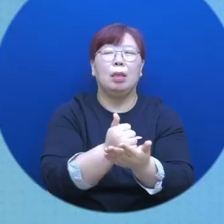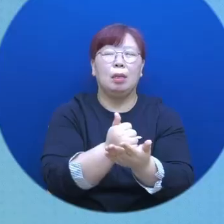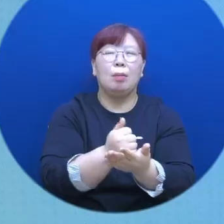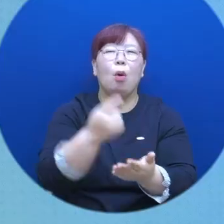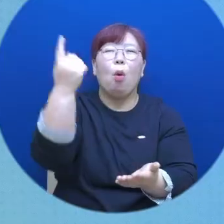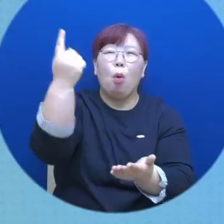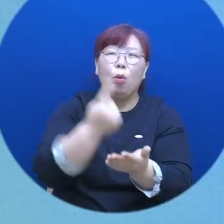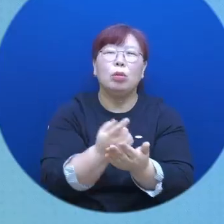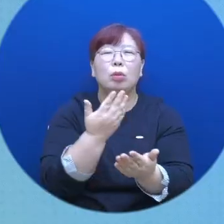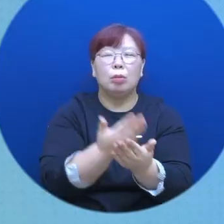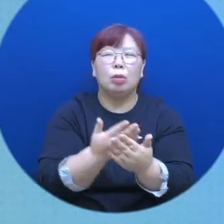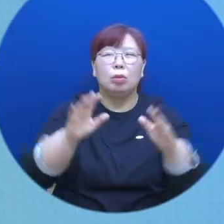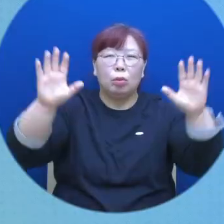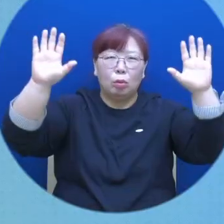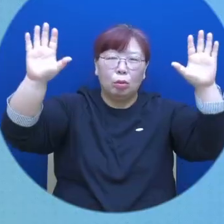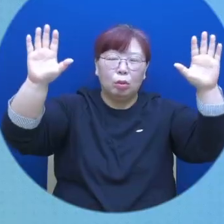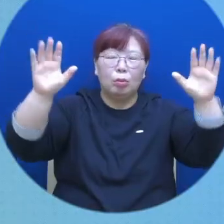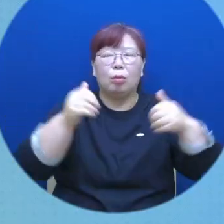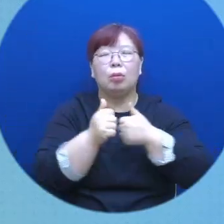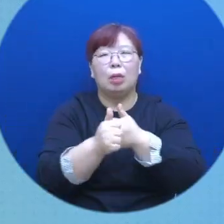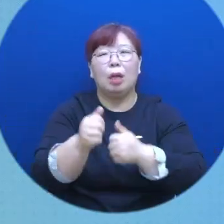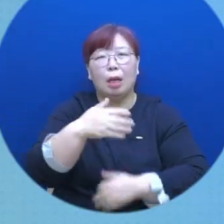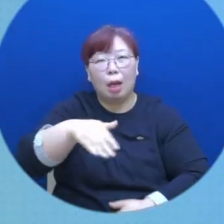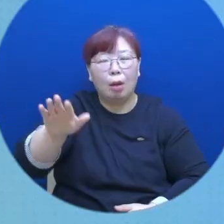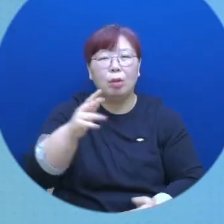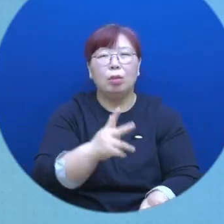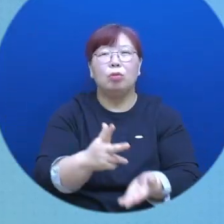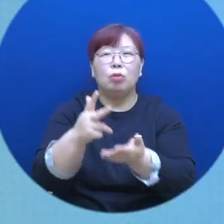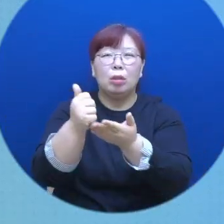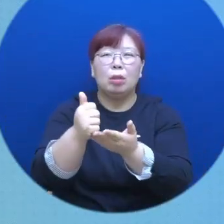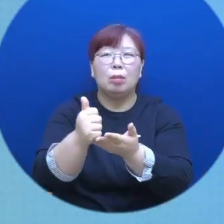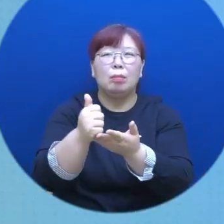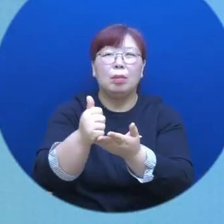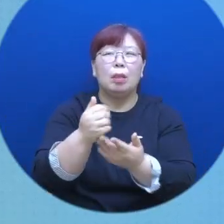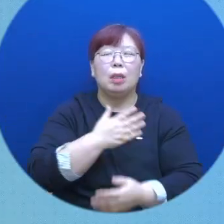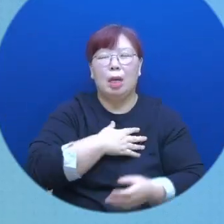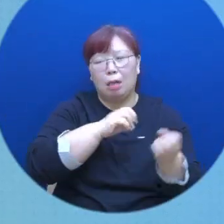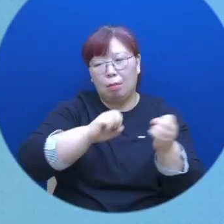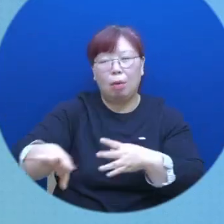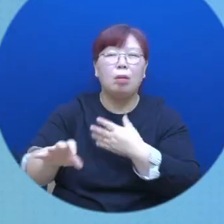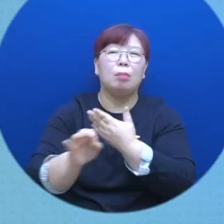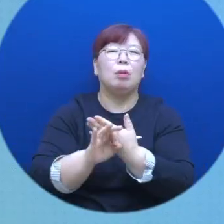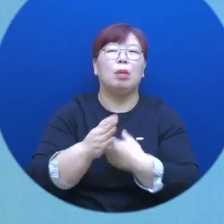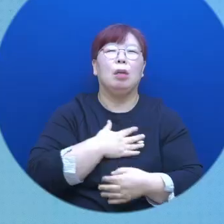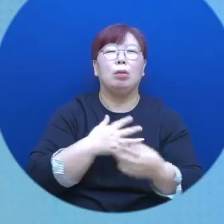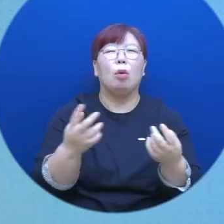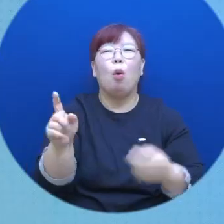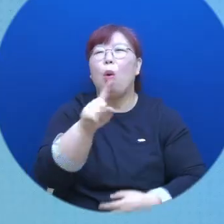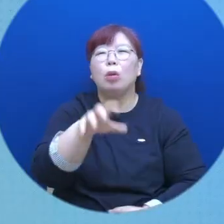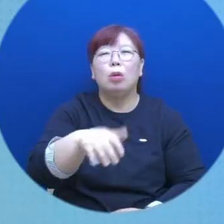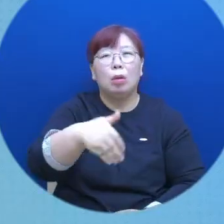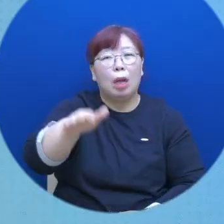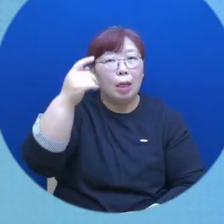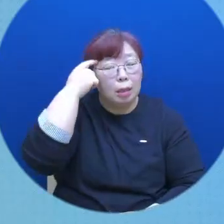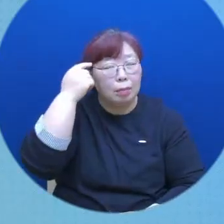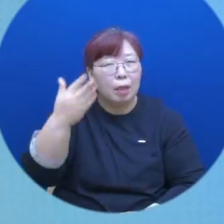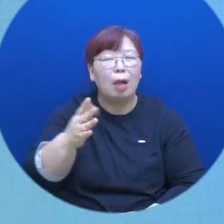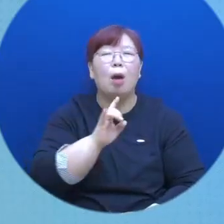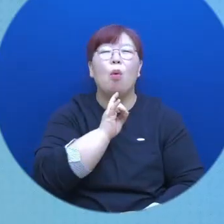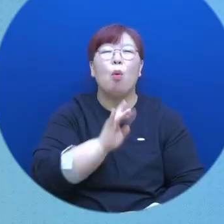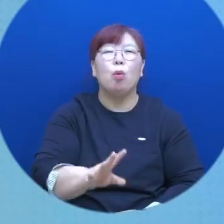손 들고 가오니 주님마저 박대하면 나는 어디로 가겠습니까? 오로지 주님밖에